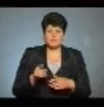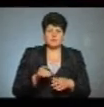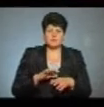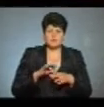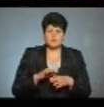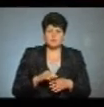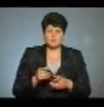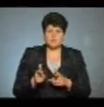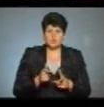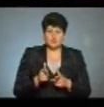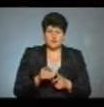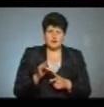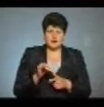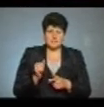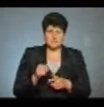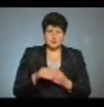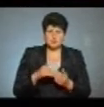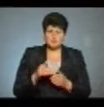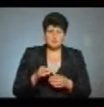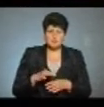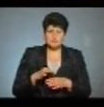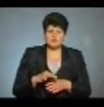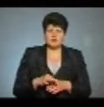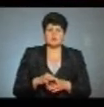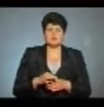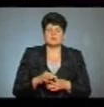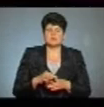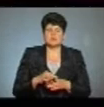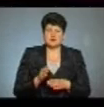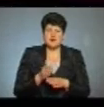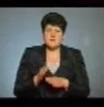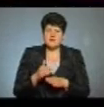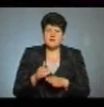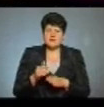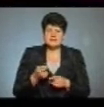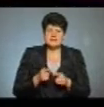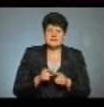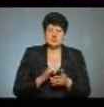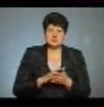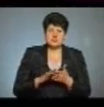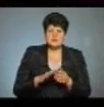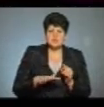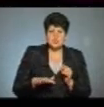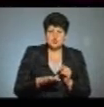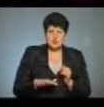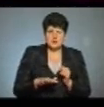проводиться приготування реакційних сумішей для проведення амплифікації. Це чиста зона.